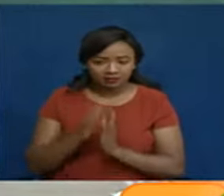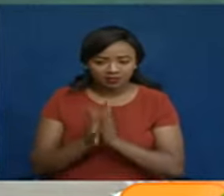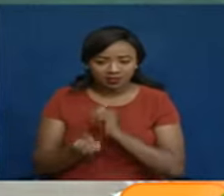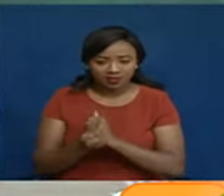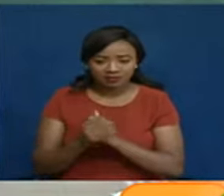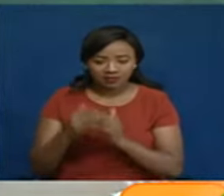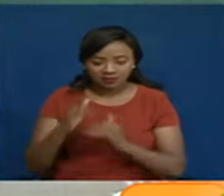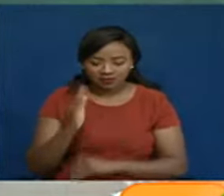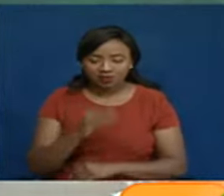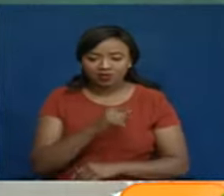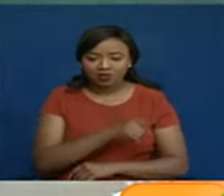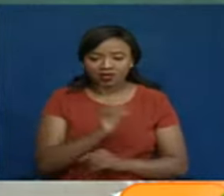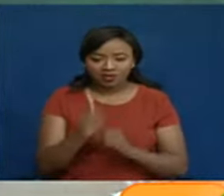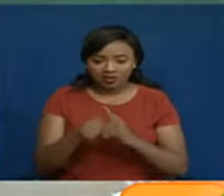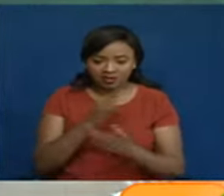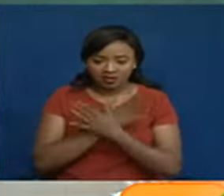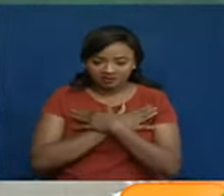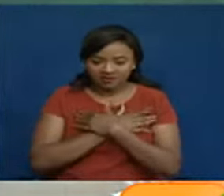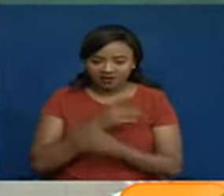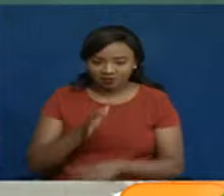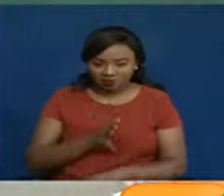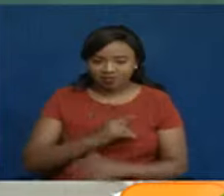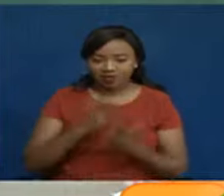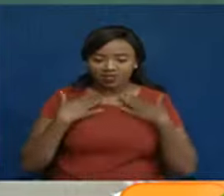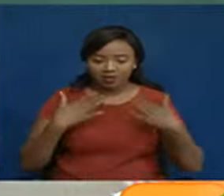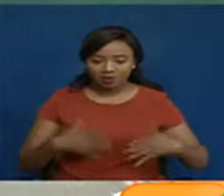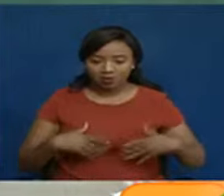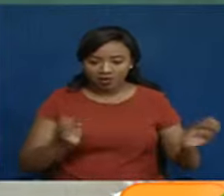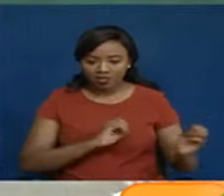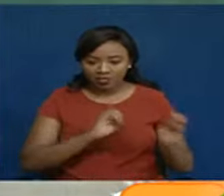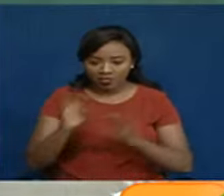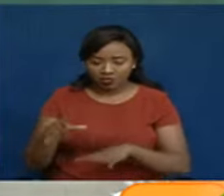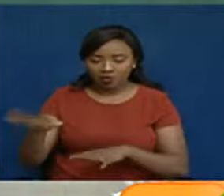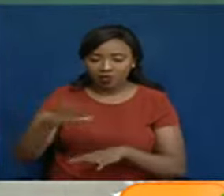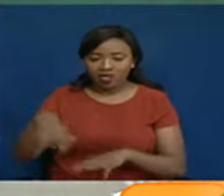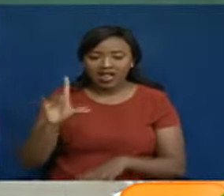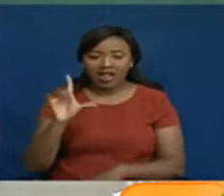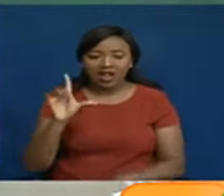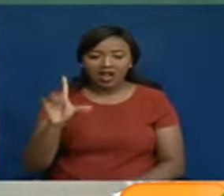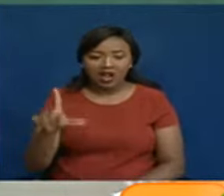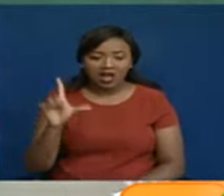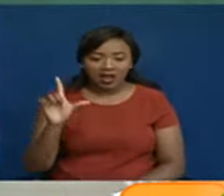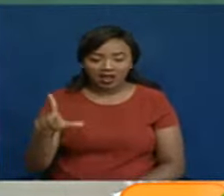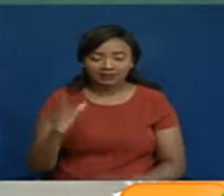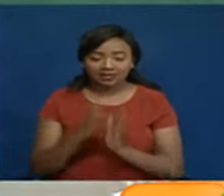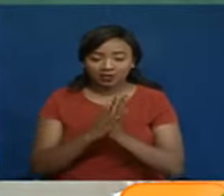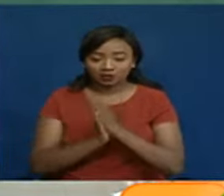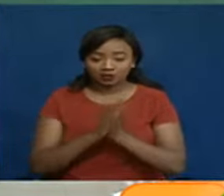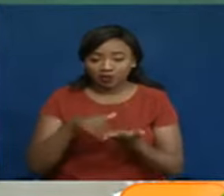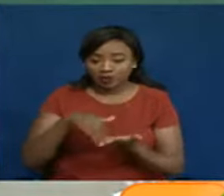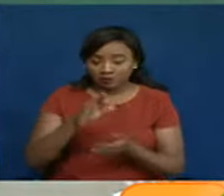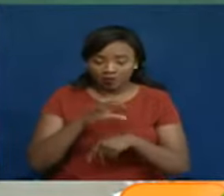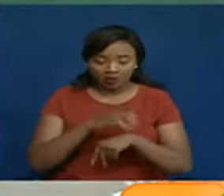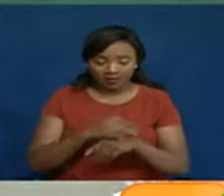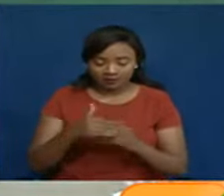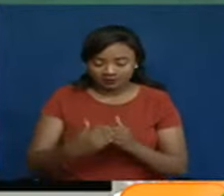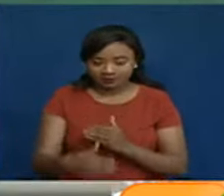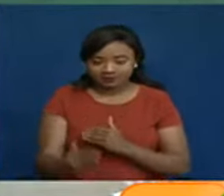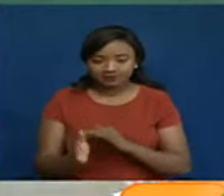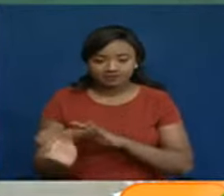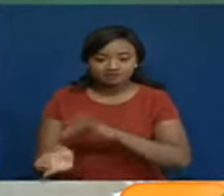alimua rafiki wa kike na kutupa mwili wake kwenye makaburi ya Langata. Taarifa hiyo ni hivi punde. Tuangalia masuala